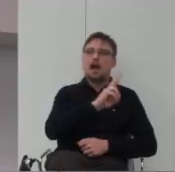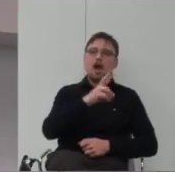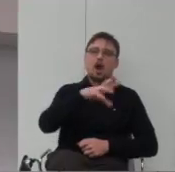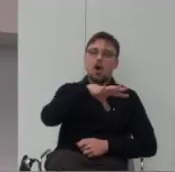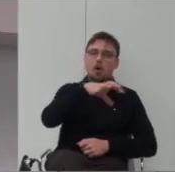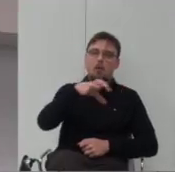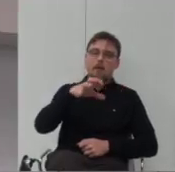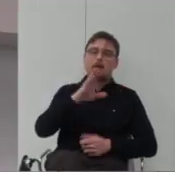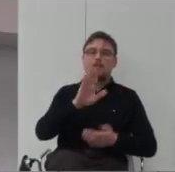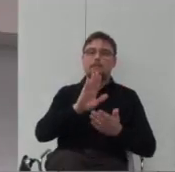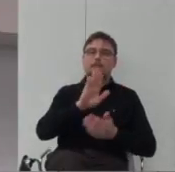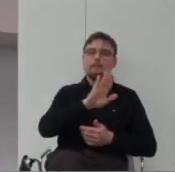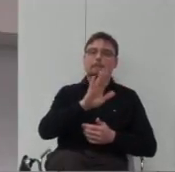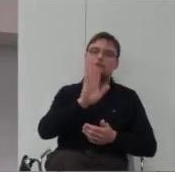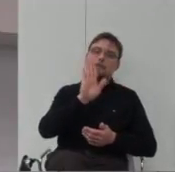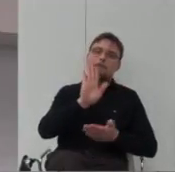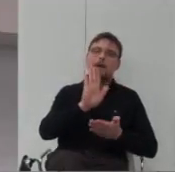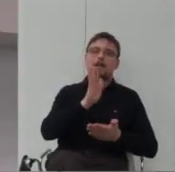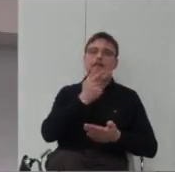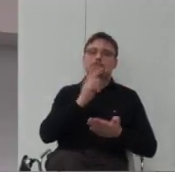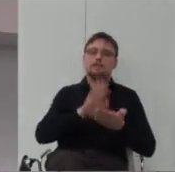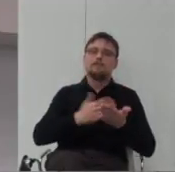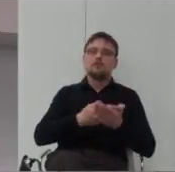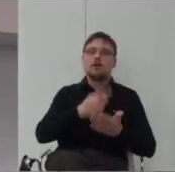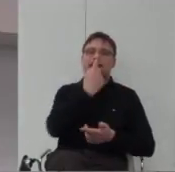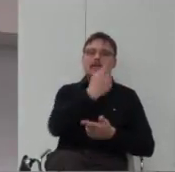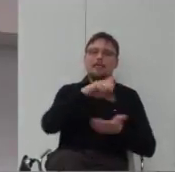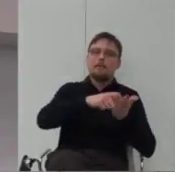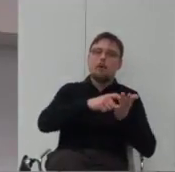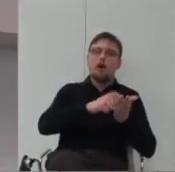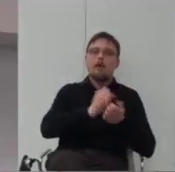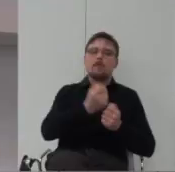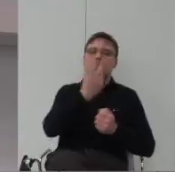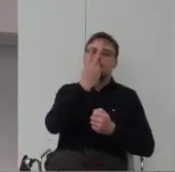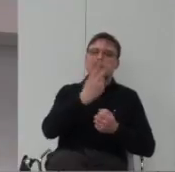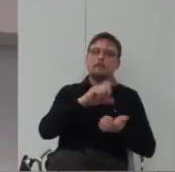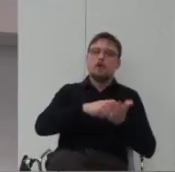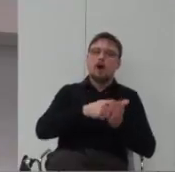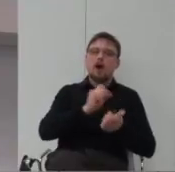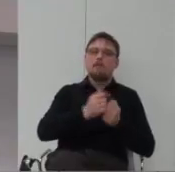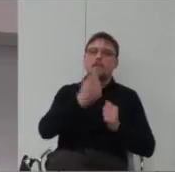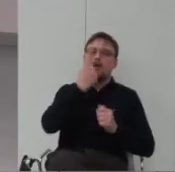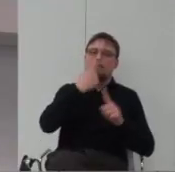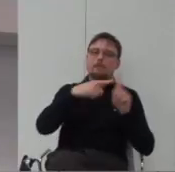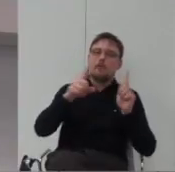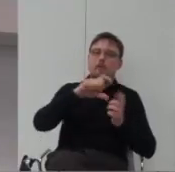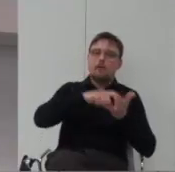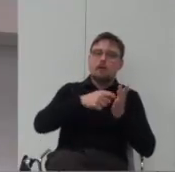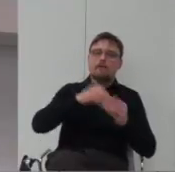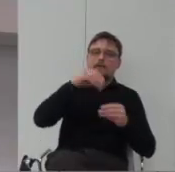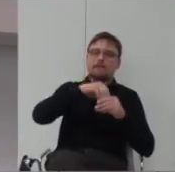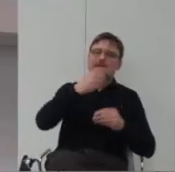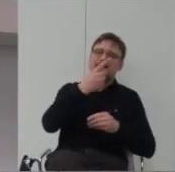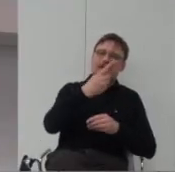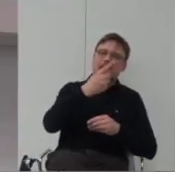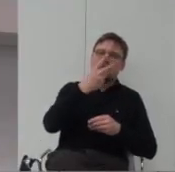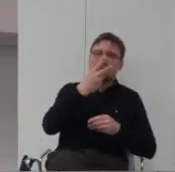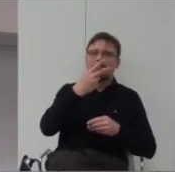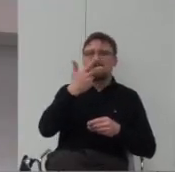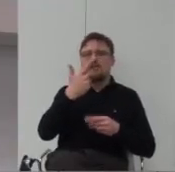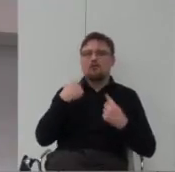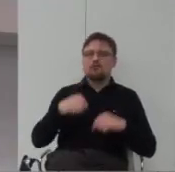jednostka, czyli taki mały klaster, to może być mieszkanie jednopokojowe, półtora pokojowe,